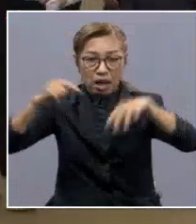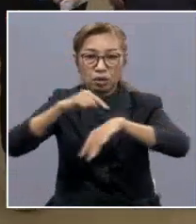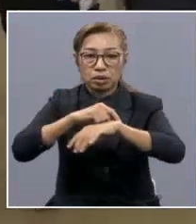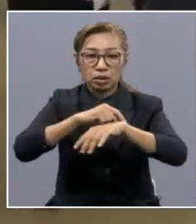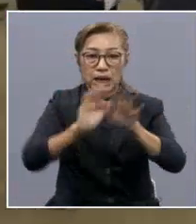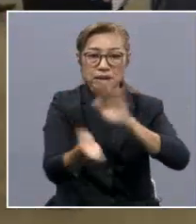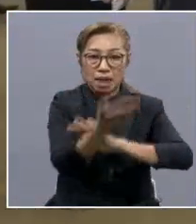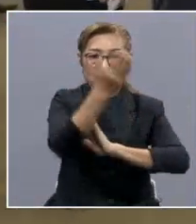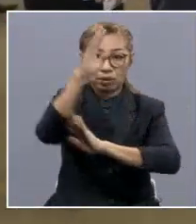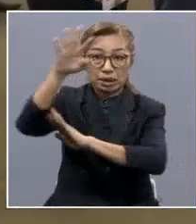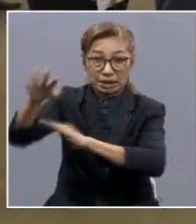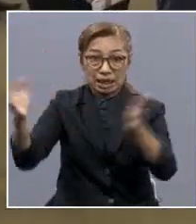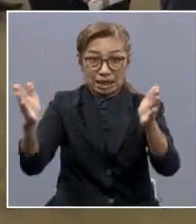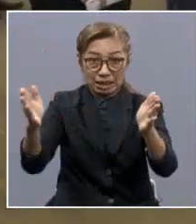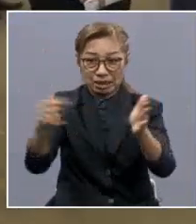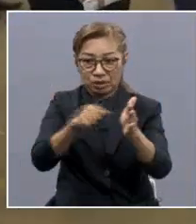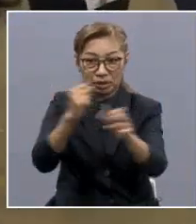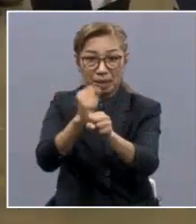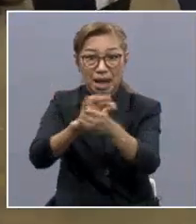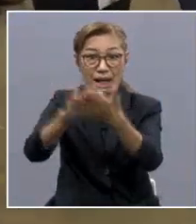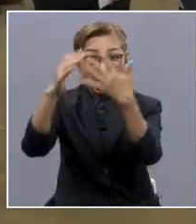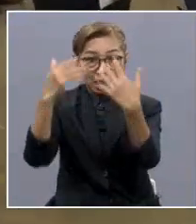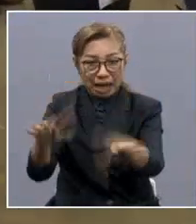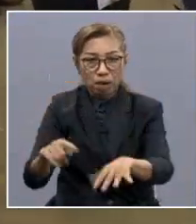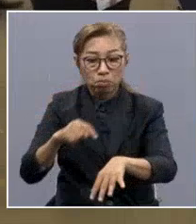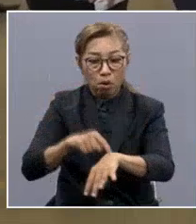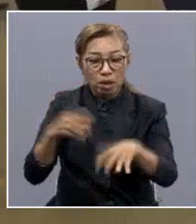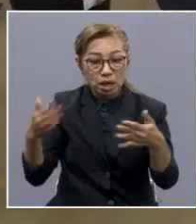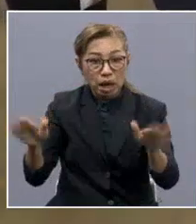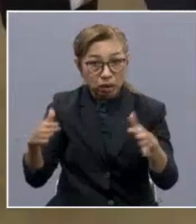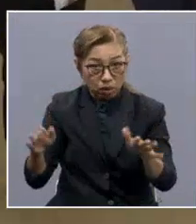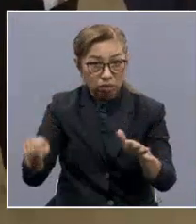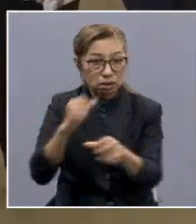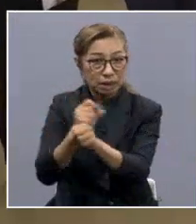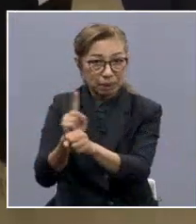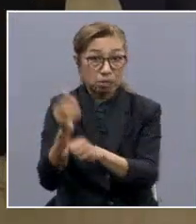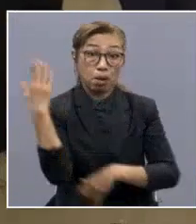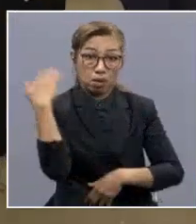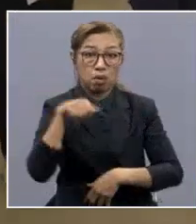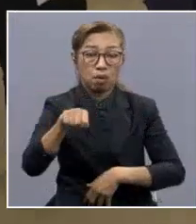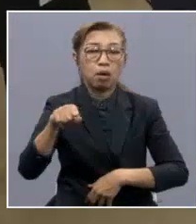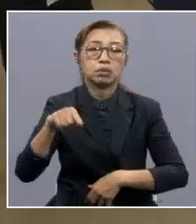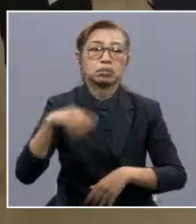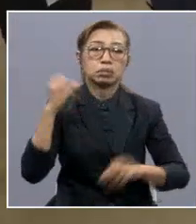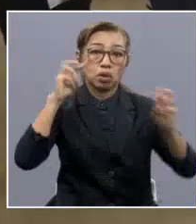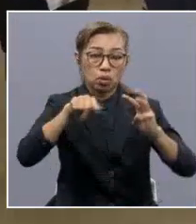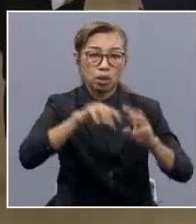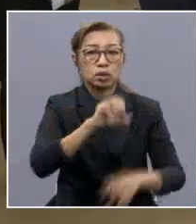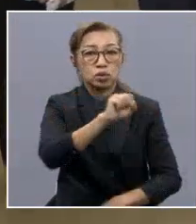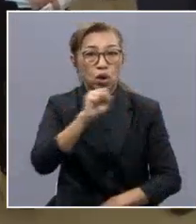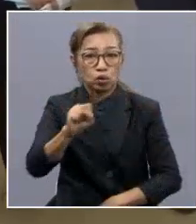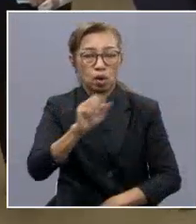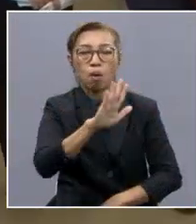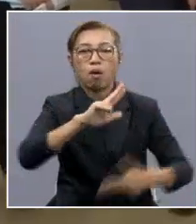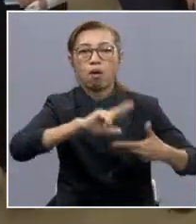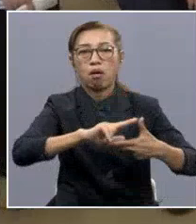ไม่เนื่องจากพื้นที่เดิมของพิจิตรเองเนี่ยเป็นของพลังประชารัฐที่มีส.ส. 3คนคุณสุรชาติศรีบุษกรคุณพรชัยอินสุ